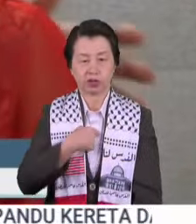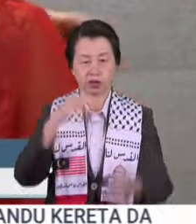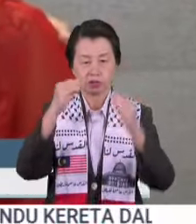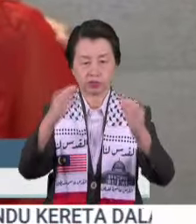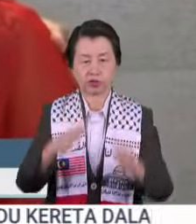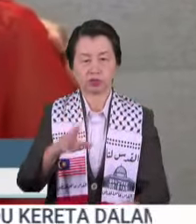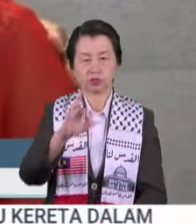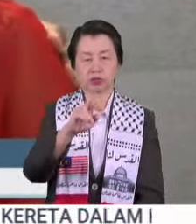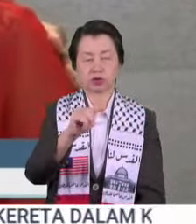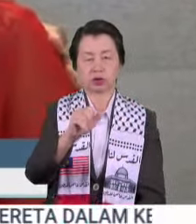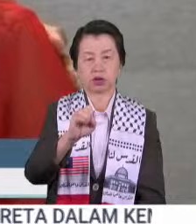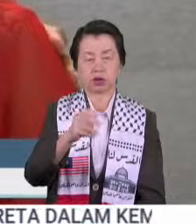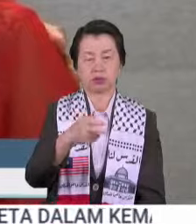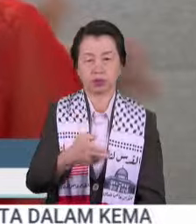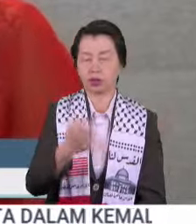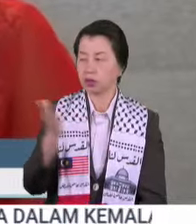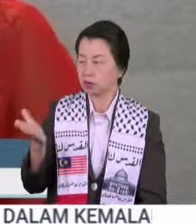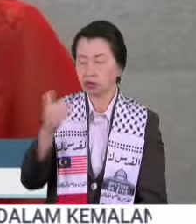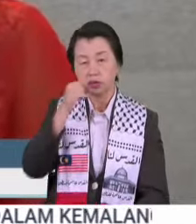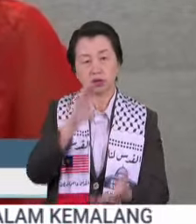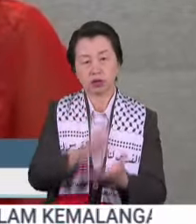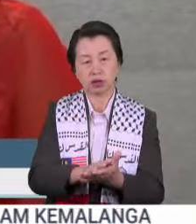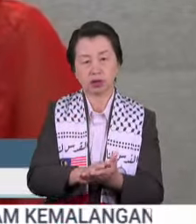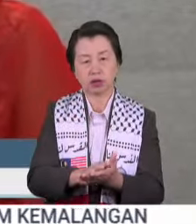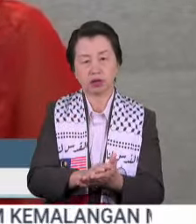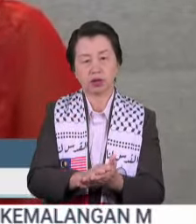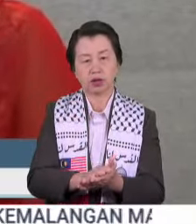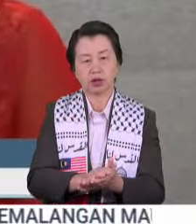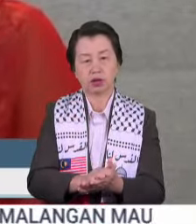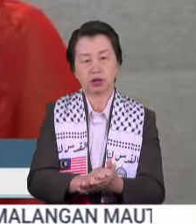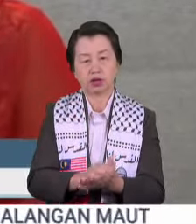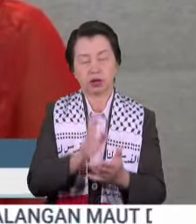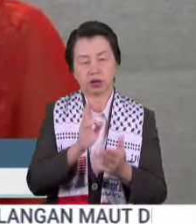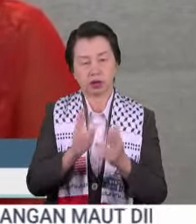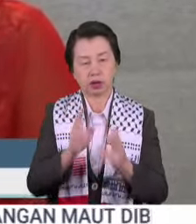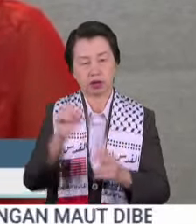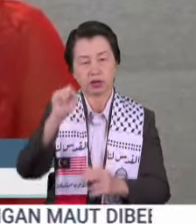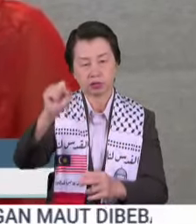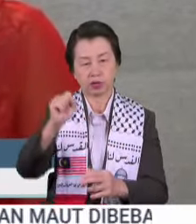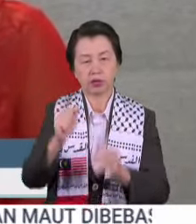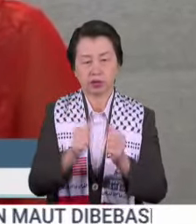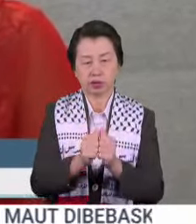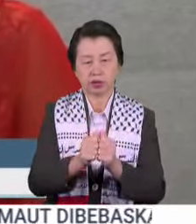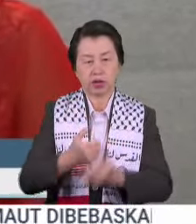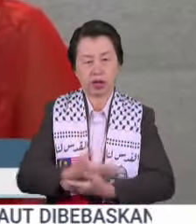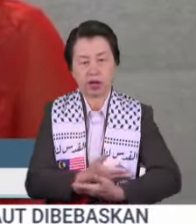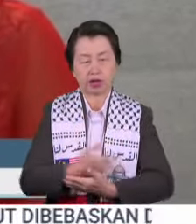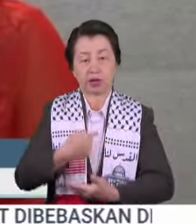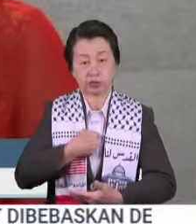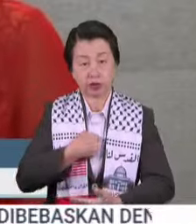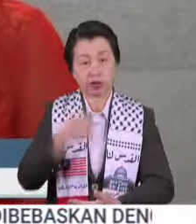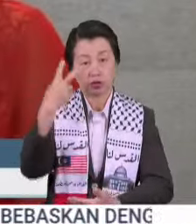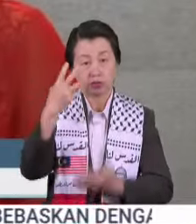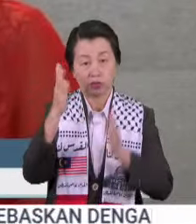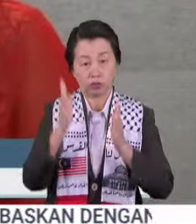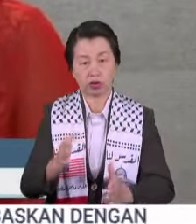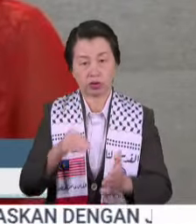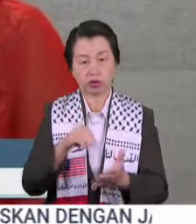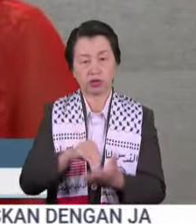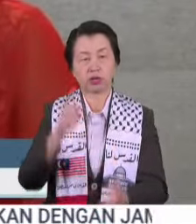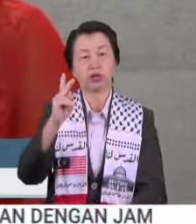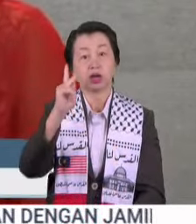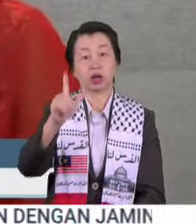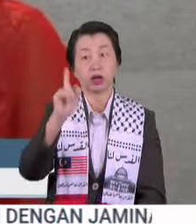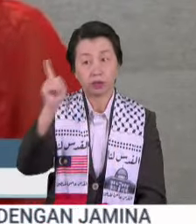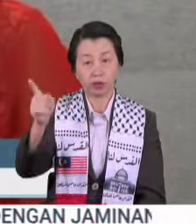ramish ini isteri saya Sunita Sandakan Sabah bersama dengan anak saya dua orang yang berada di Kuala